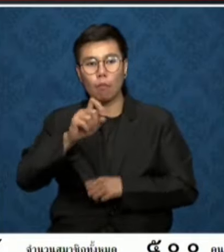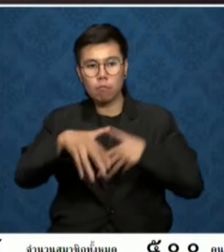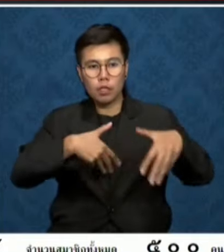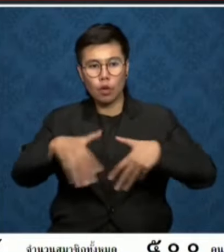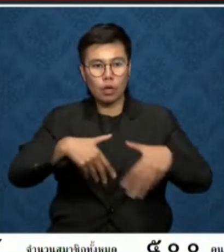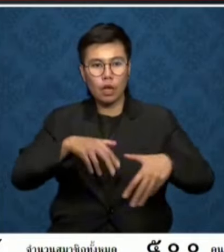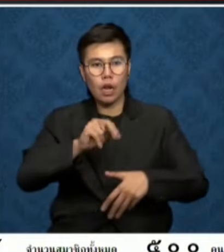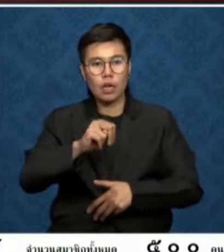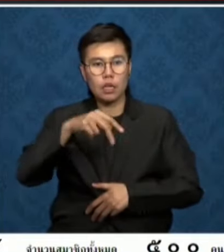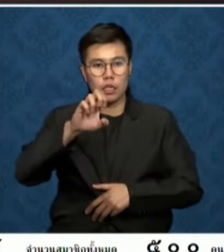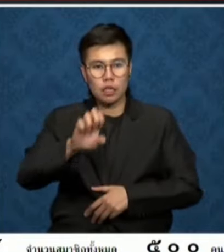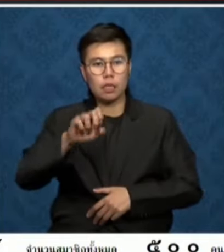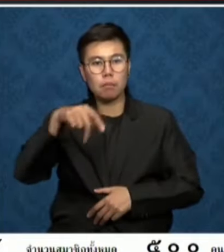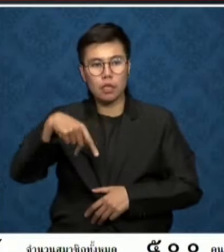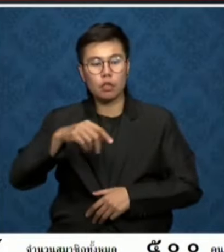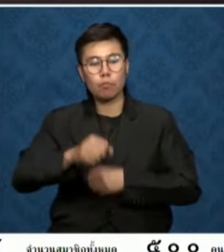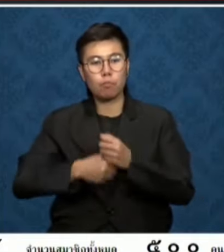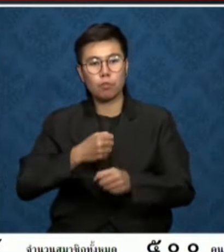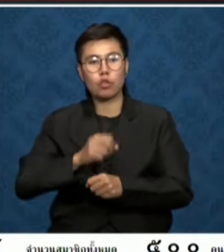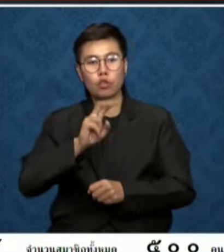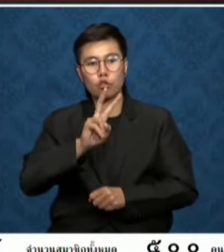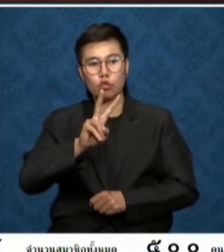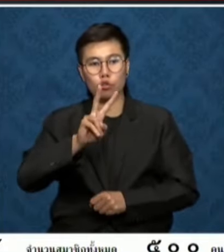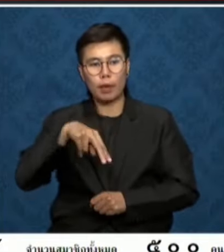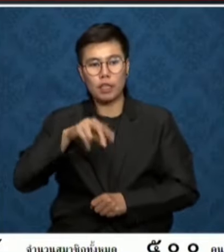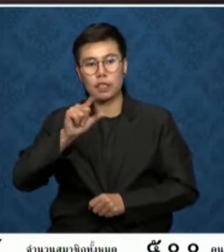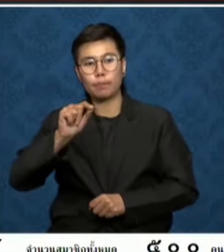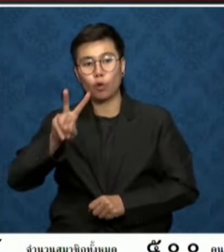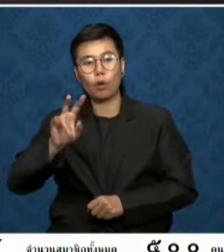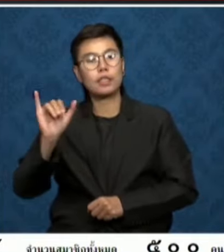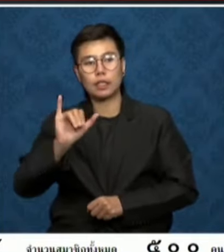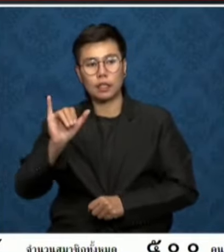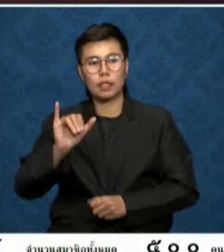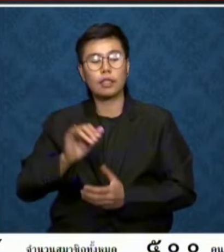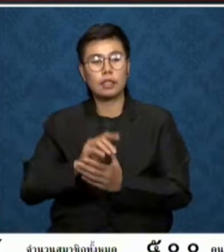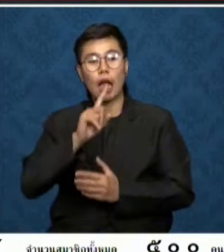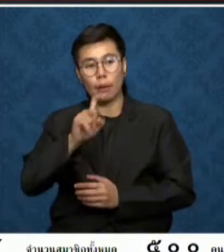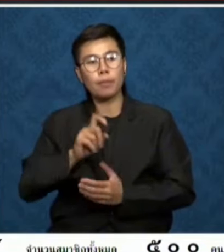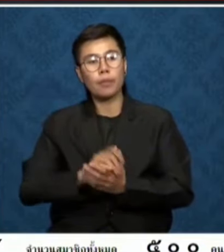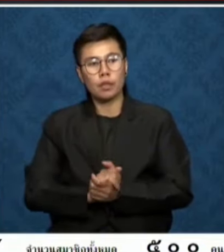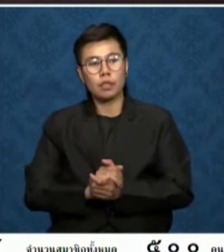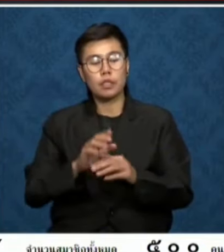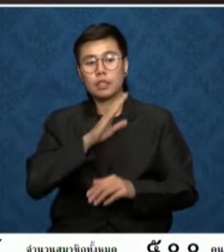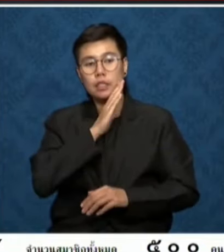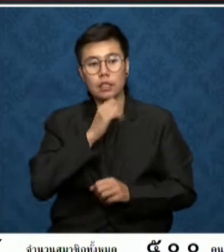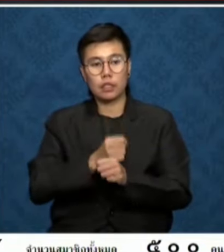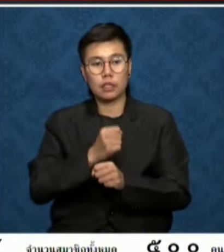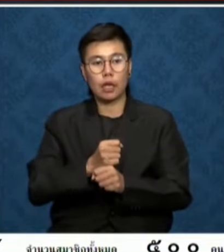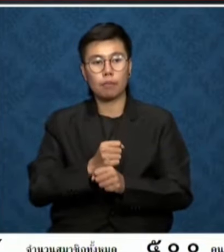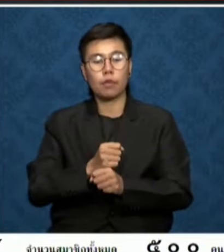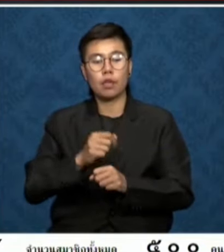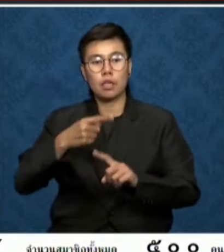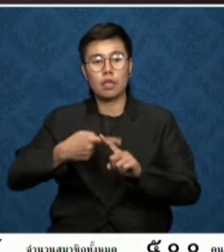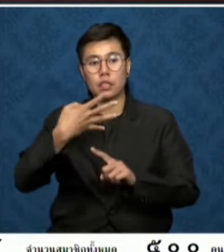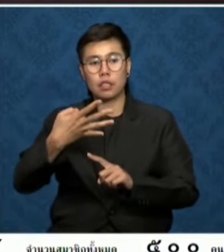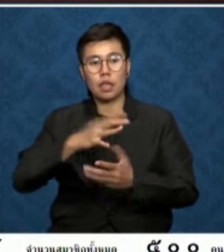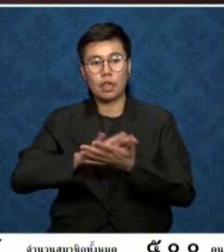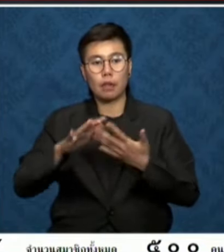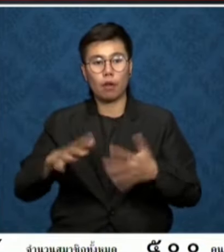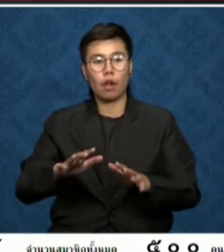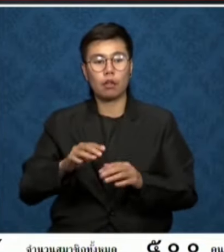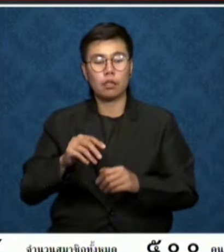NEP 2022แล้วหรือยังคะท่านประธานโดยกำหนดการค่ะถ้าทำเสร็จของเมษายนนะคะ